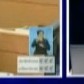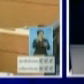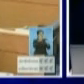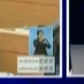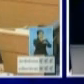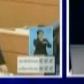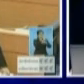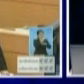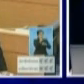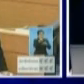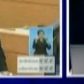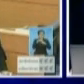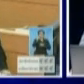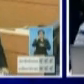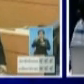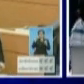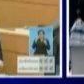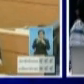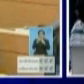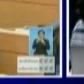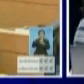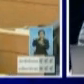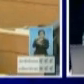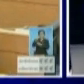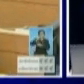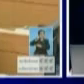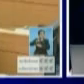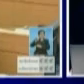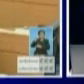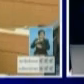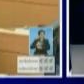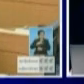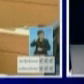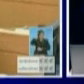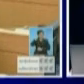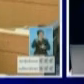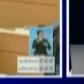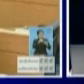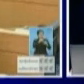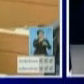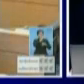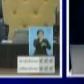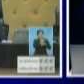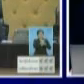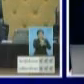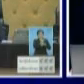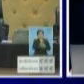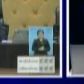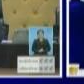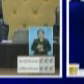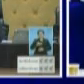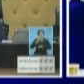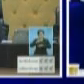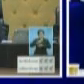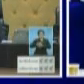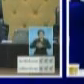ชีรายชื่อพรรคเพื่อไทยต้องจำมันก่อนนะคุณไม่ชื่อชื่นบานคือใครทนายความ คนที่ถือถุงช็อกโกแลตไปศาลจำได้ไหมฮะ